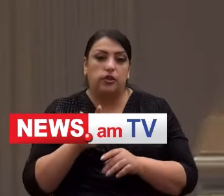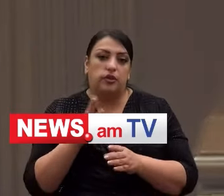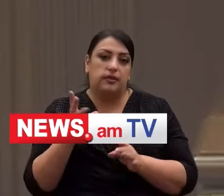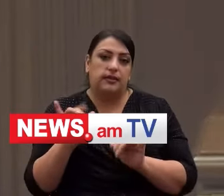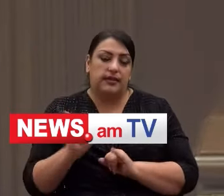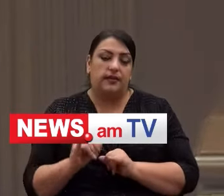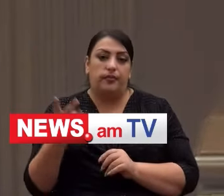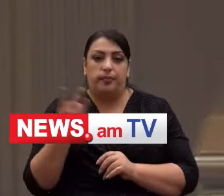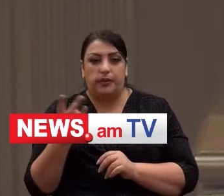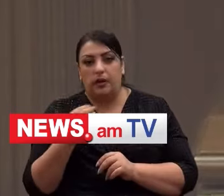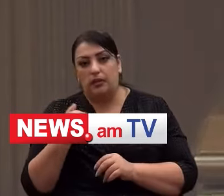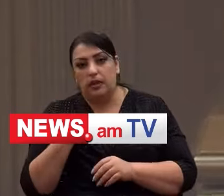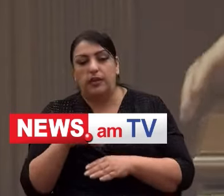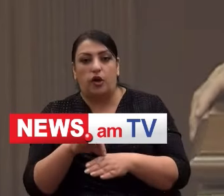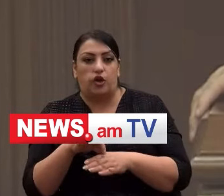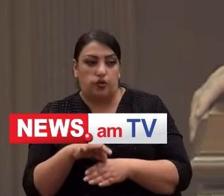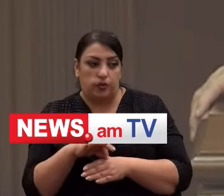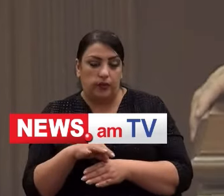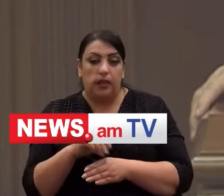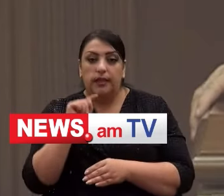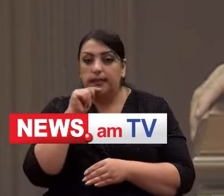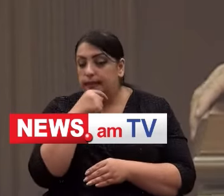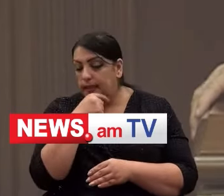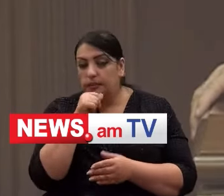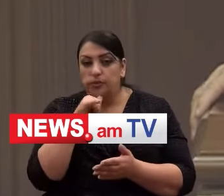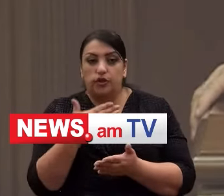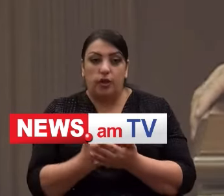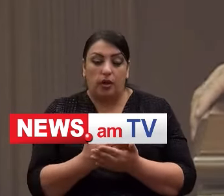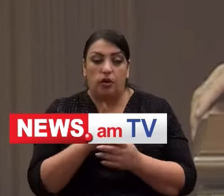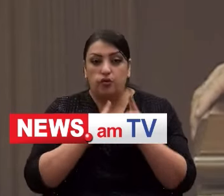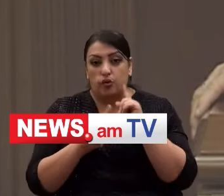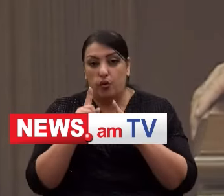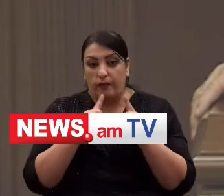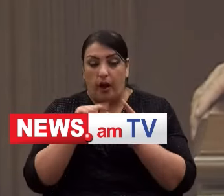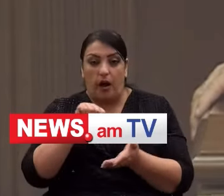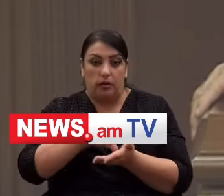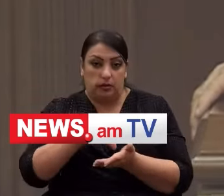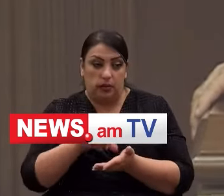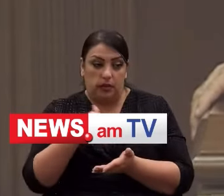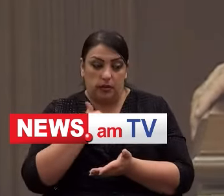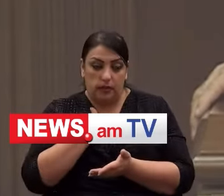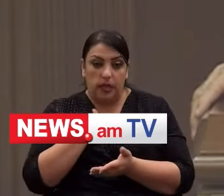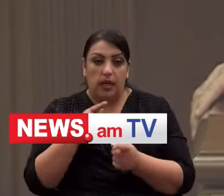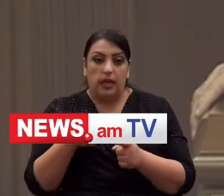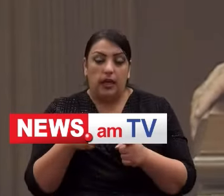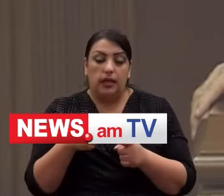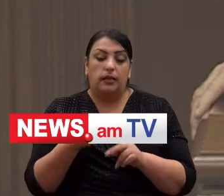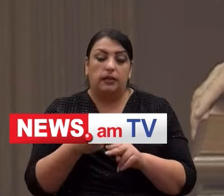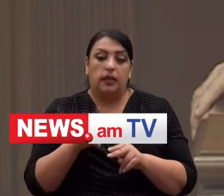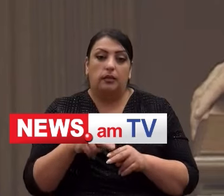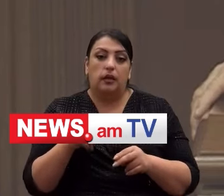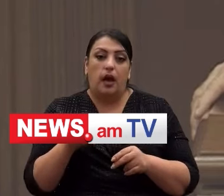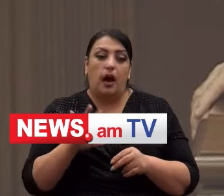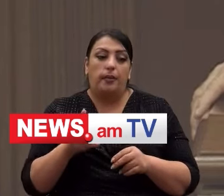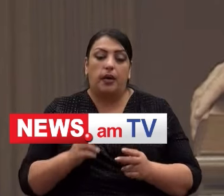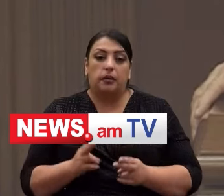ես, քանի որ տնտեսական հարցերի մշտական հանձնաժողովի անդամ եմ, խոսեմ այդ բնույթի հանցագործների մասին եւ